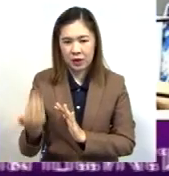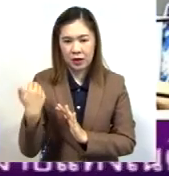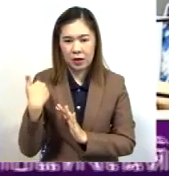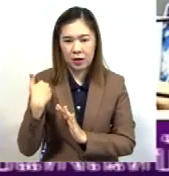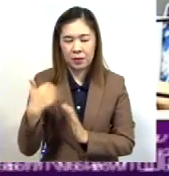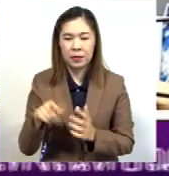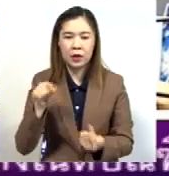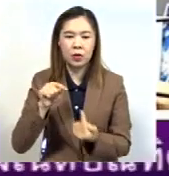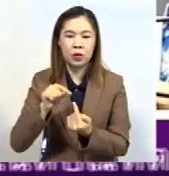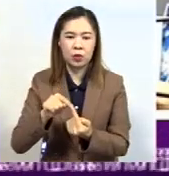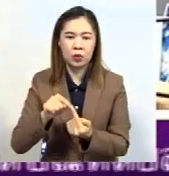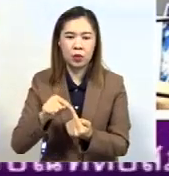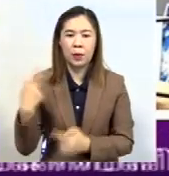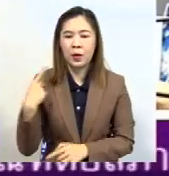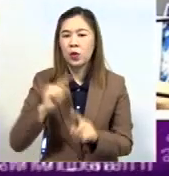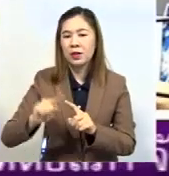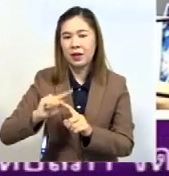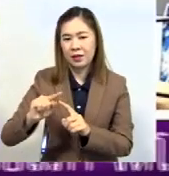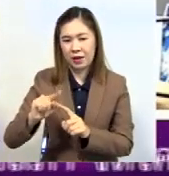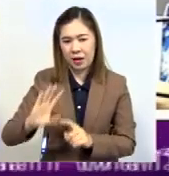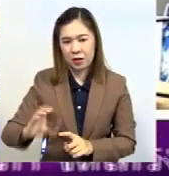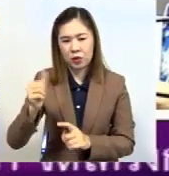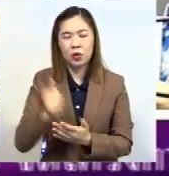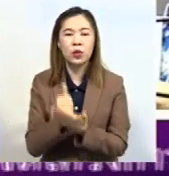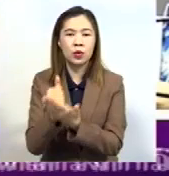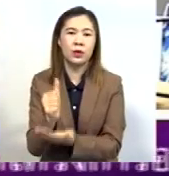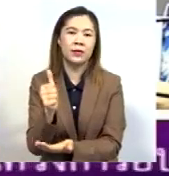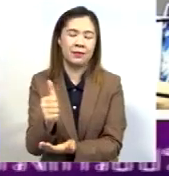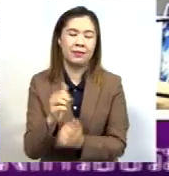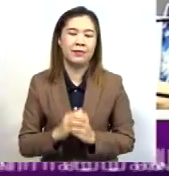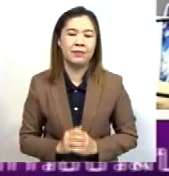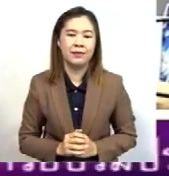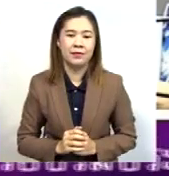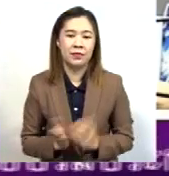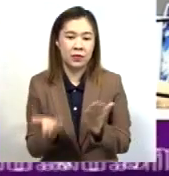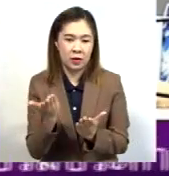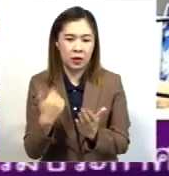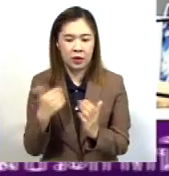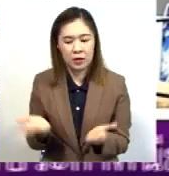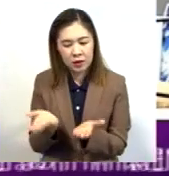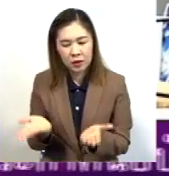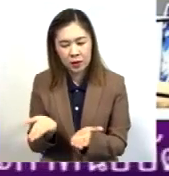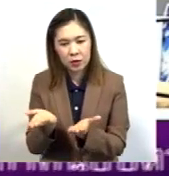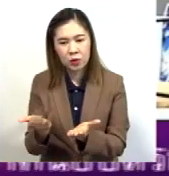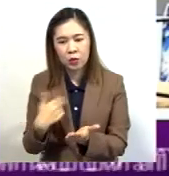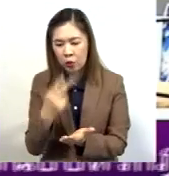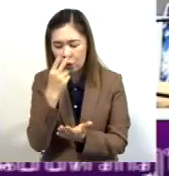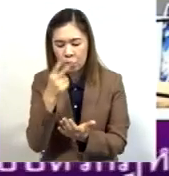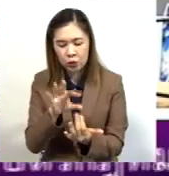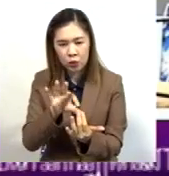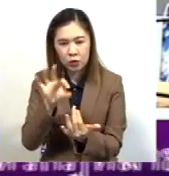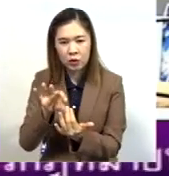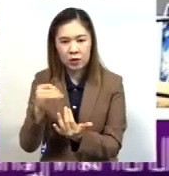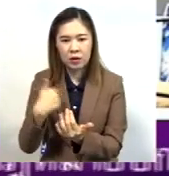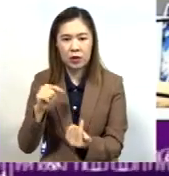ได้ดีขึ้นได้ไหมสำหรับประเทศที่ยังไม่ค่อยเจอผู้ป่วยอย่างนี้เป็นต้นนะฮะหรือแม้แต่การสอบสวนการสอบสวนโรคให้กับ